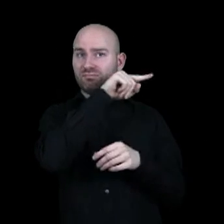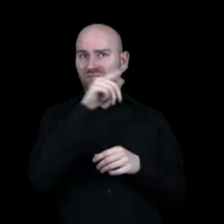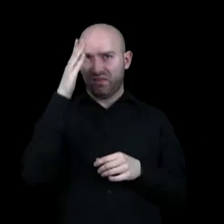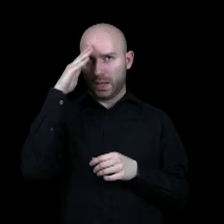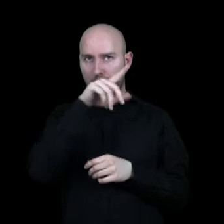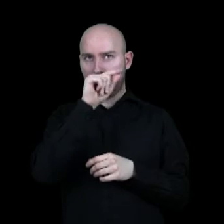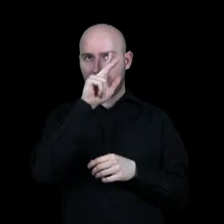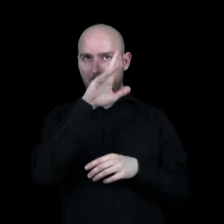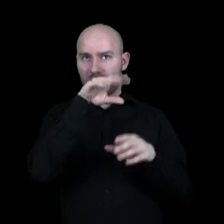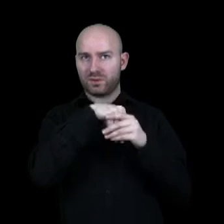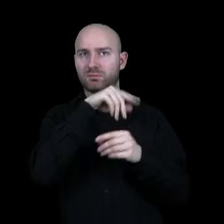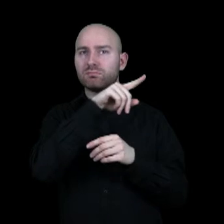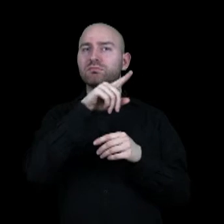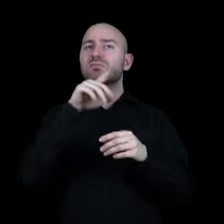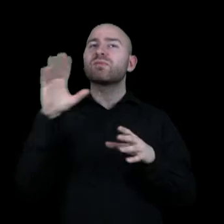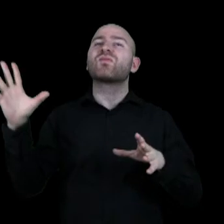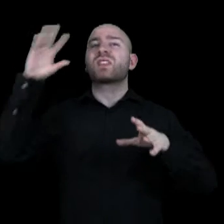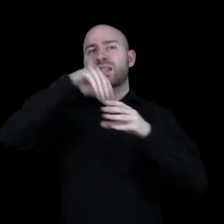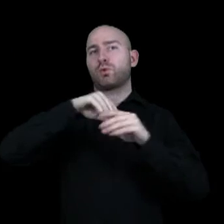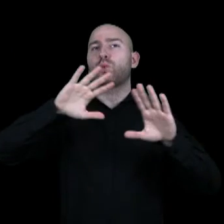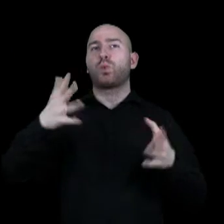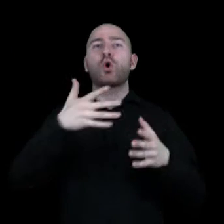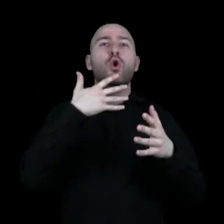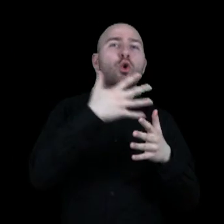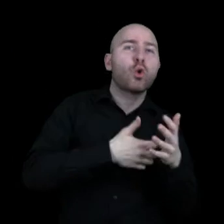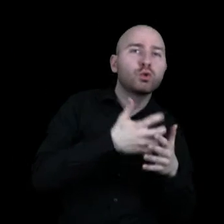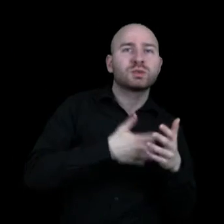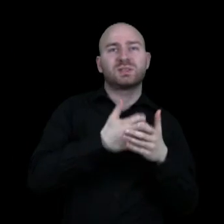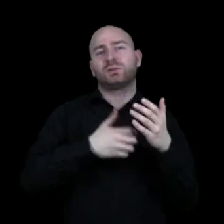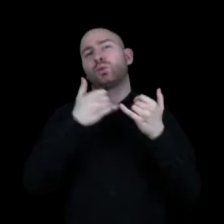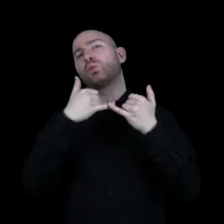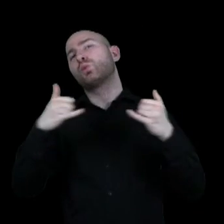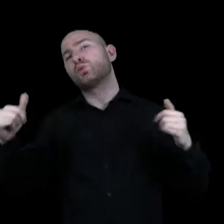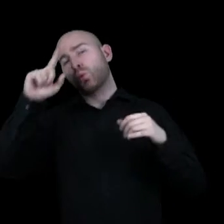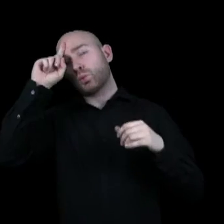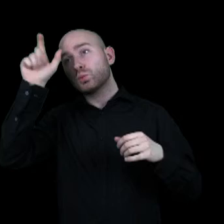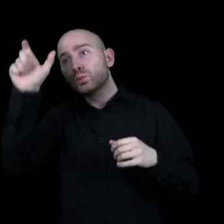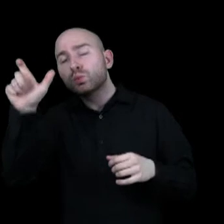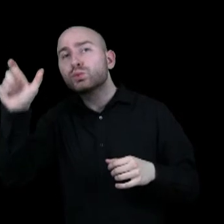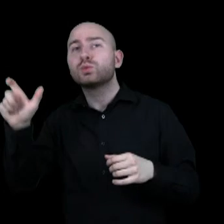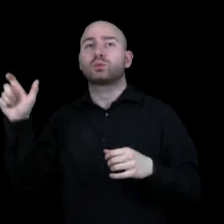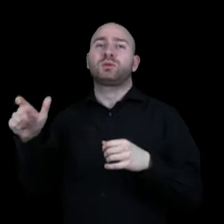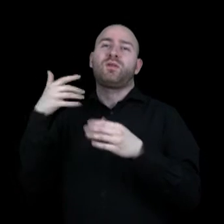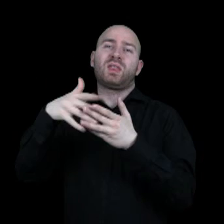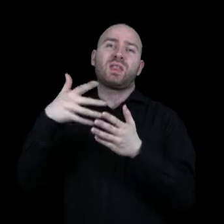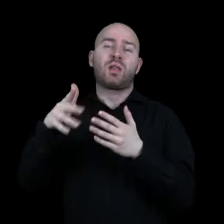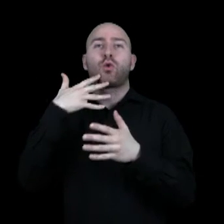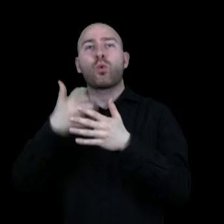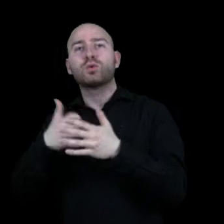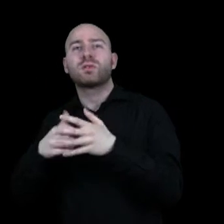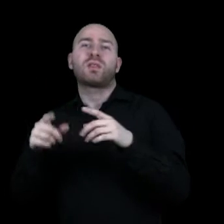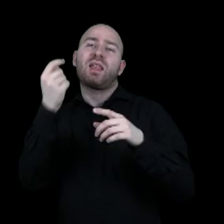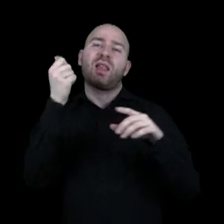Wiemy, że PKB, produkt krajowy brutto, to suma konsumpcji, co dotyczy głównie